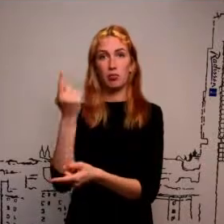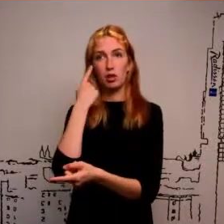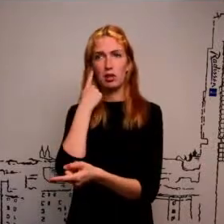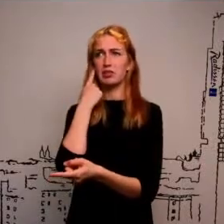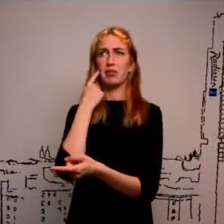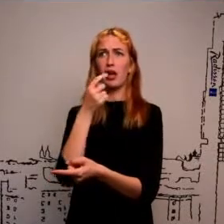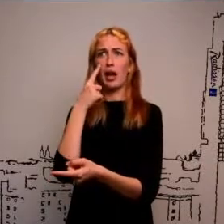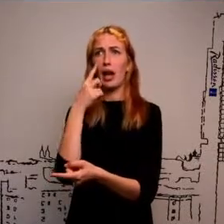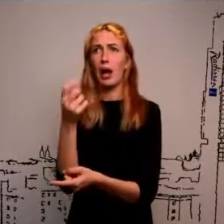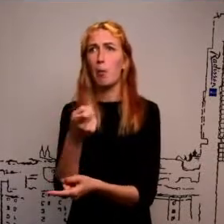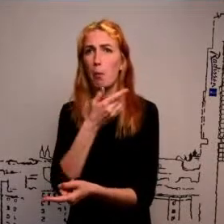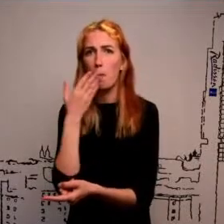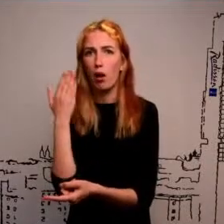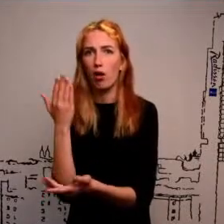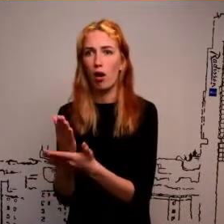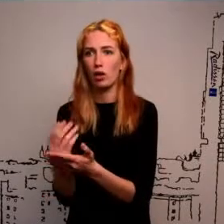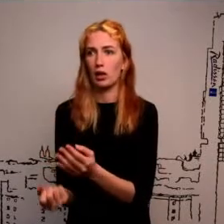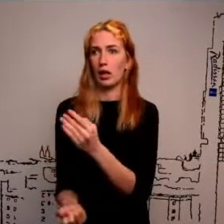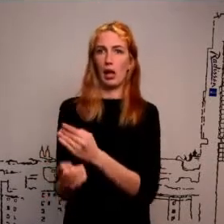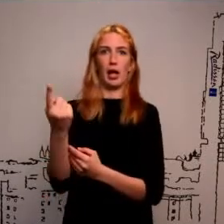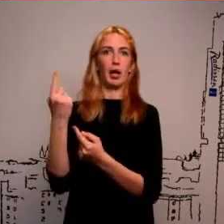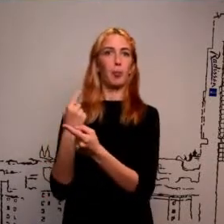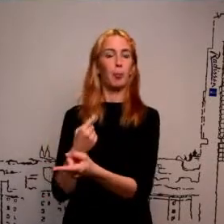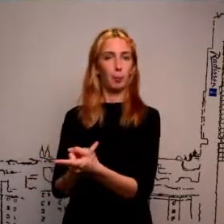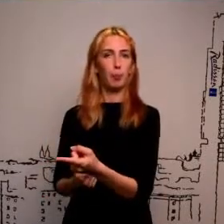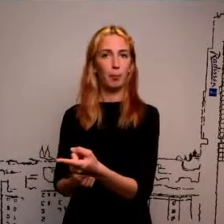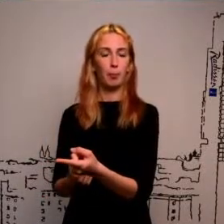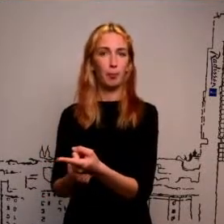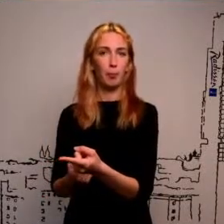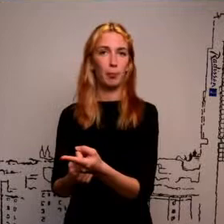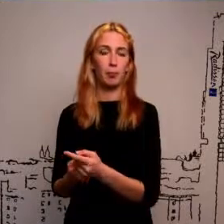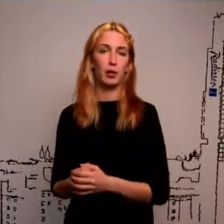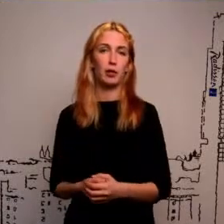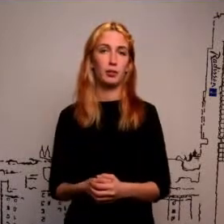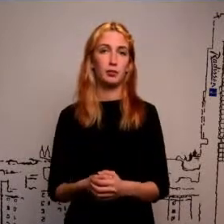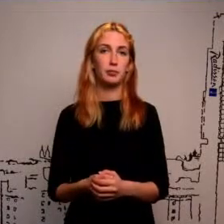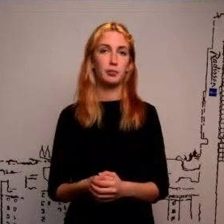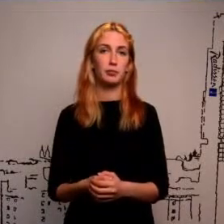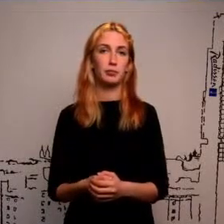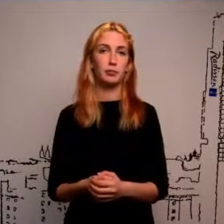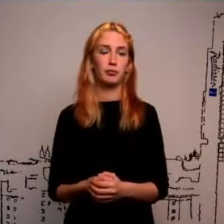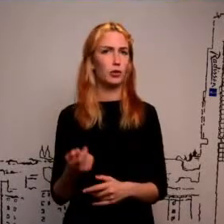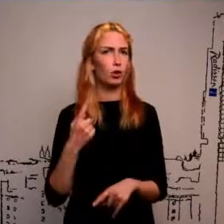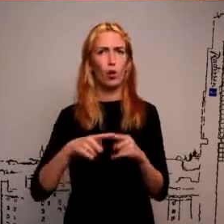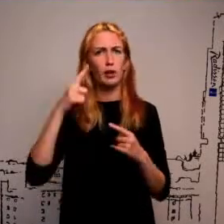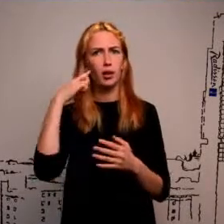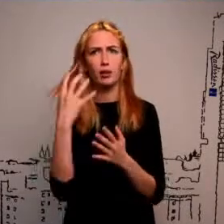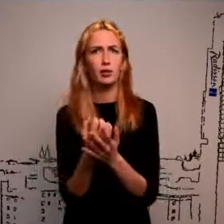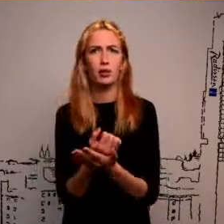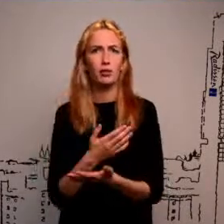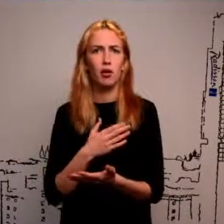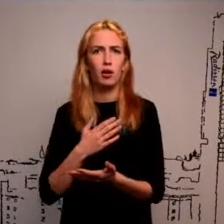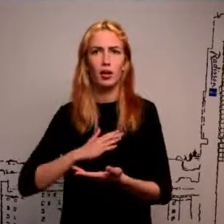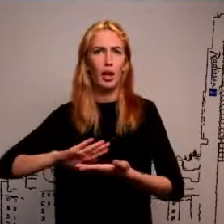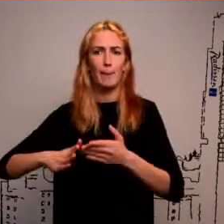näinud, siis nad jälle ilmuvad kuskilt välja. Just sellised taolised lepingud. No kohe tahaks teada, et mida siis on